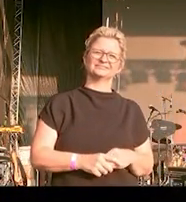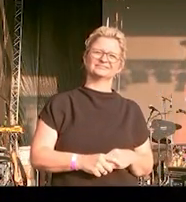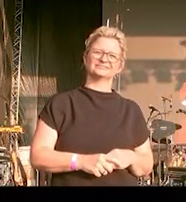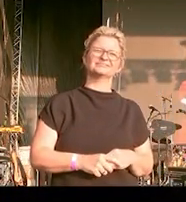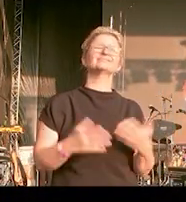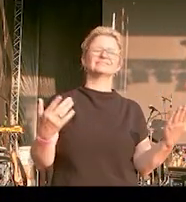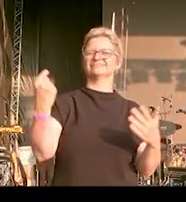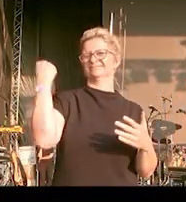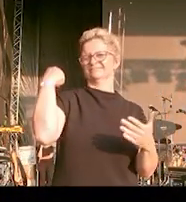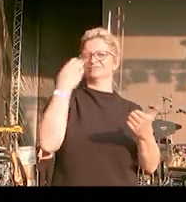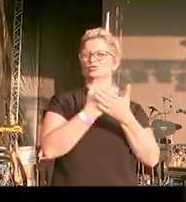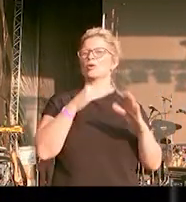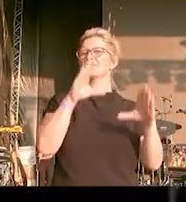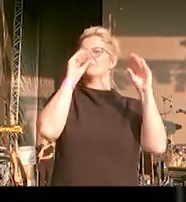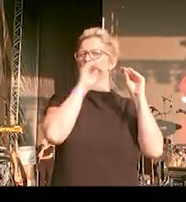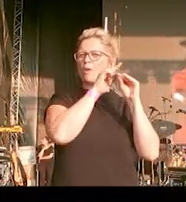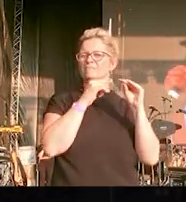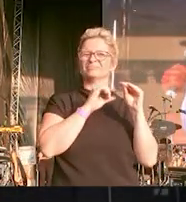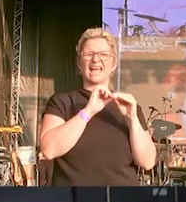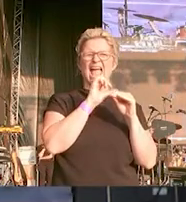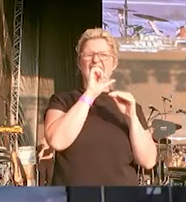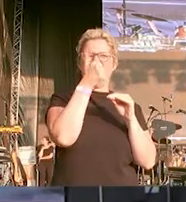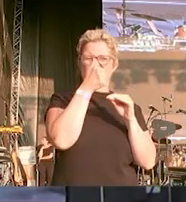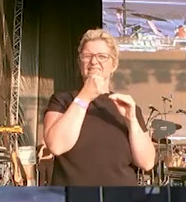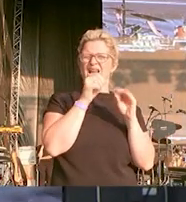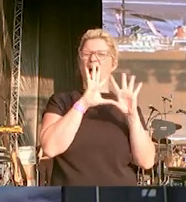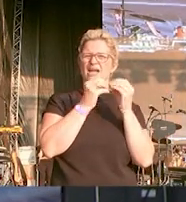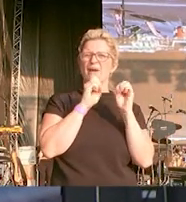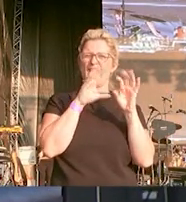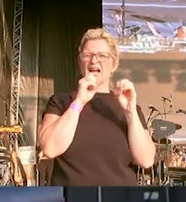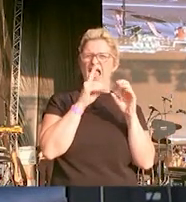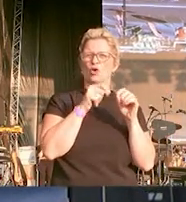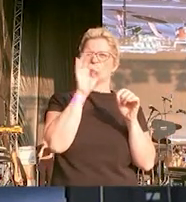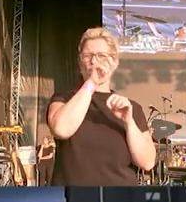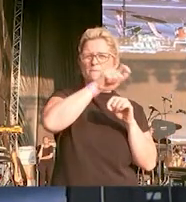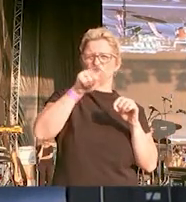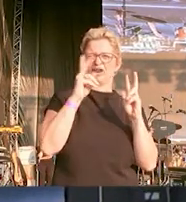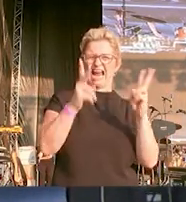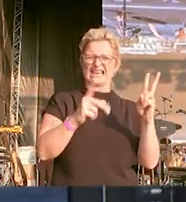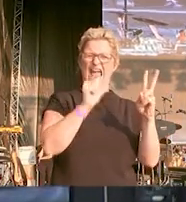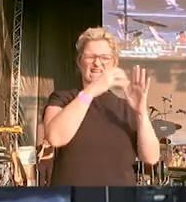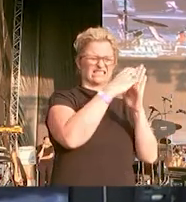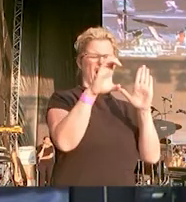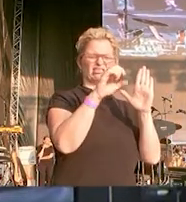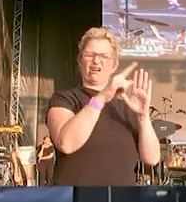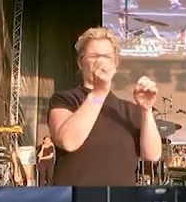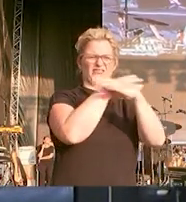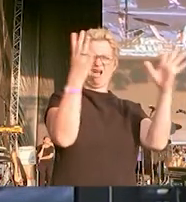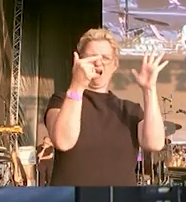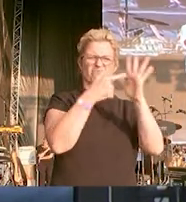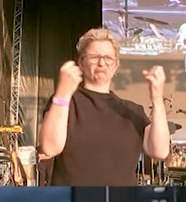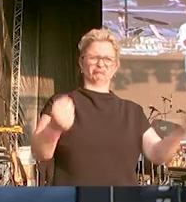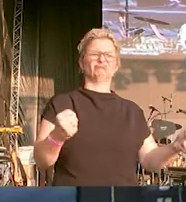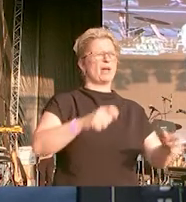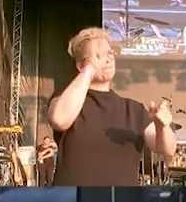Und wir haben es ja eben gehört, der erste Artikel der Allgemeinen Erklärung der Menschenrechte ist ja unmissverständlich. Alle